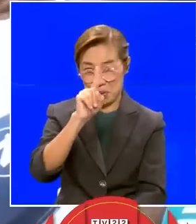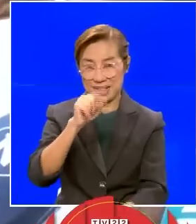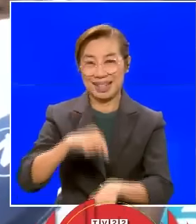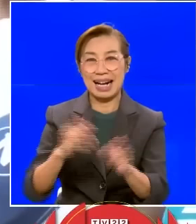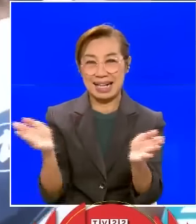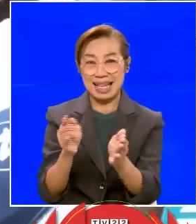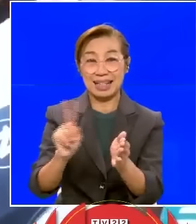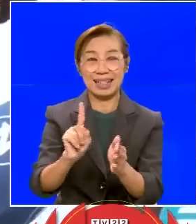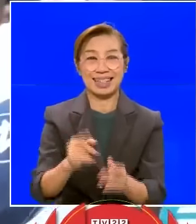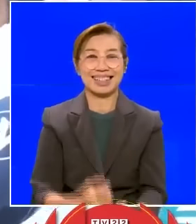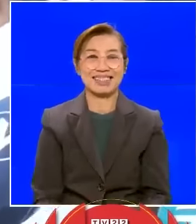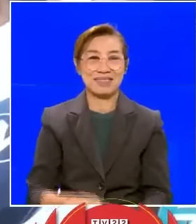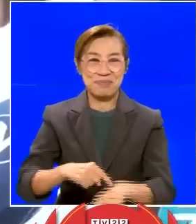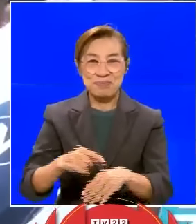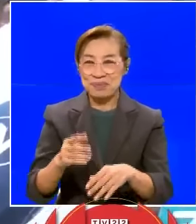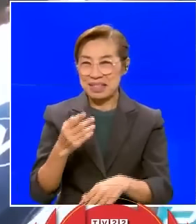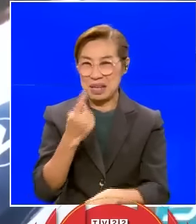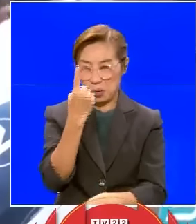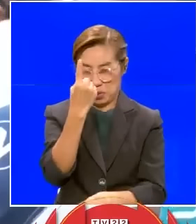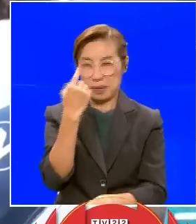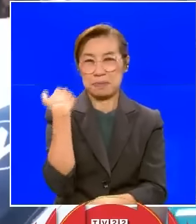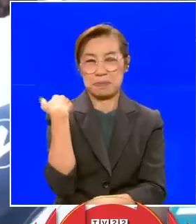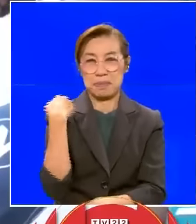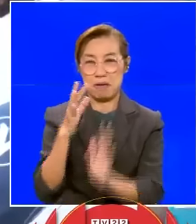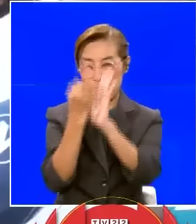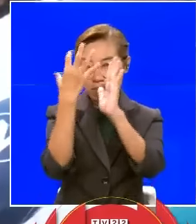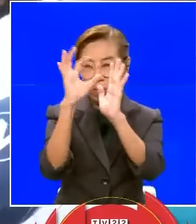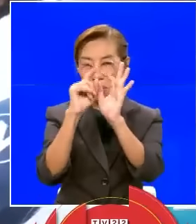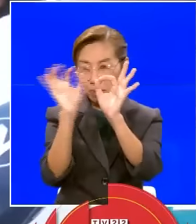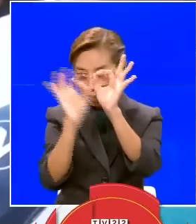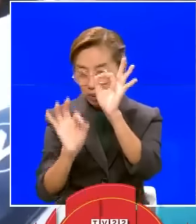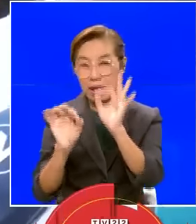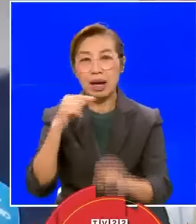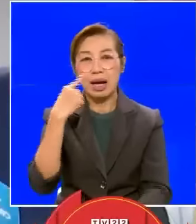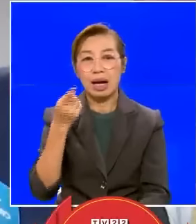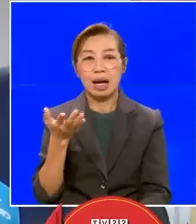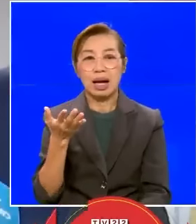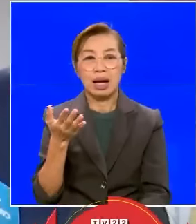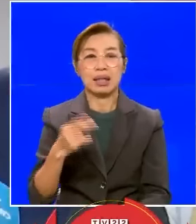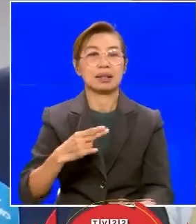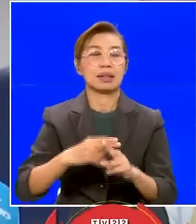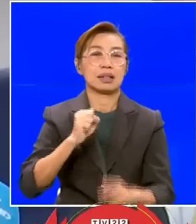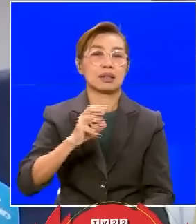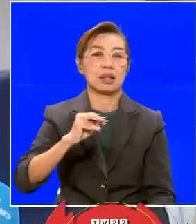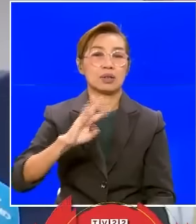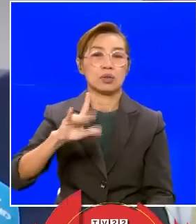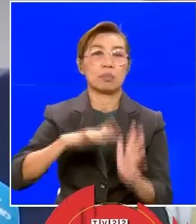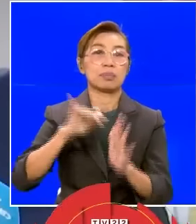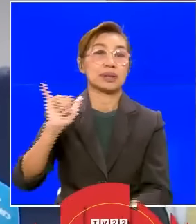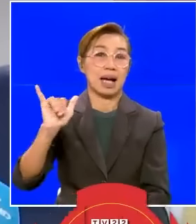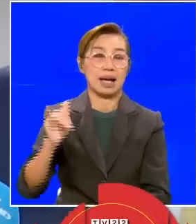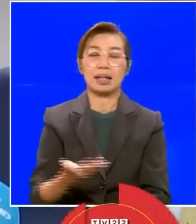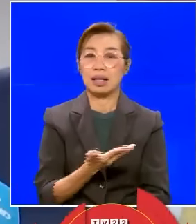ก็คุณอีกคนนึงนะที่ออกมาแสดงความเห็นผ่าน Facebook เหมือนกันโซเชียลเหมือนกันนะคะคุณสมชายแสวงการบ